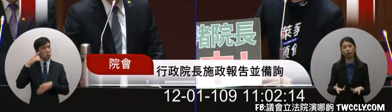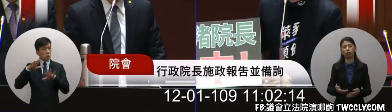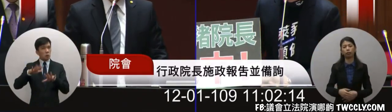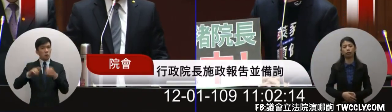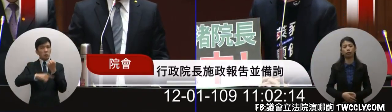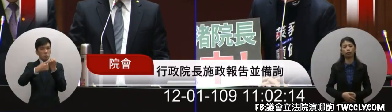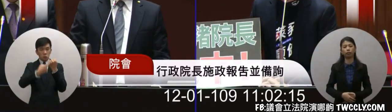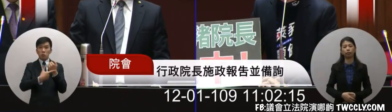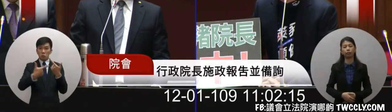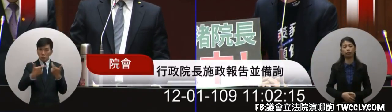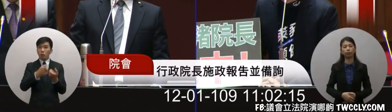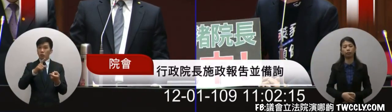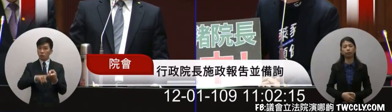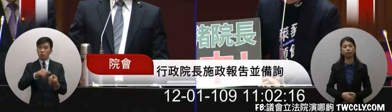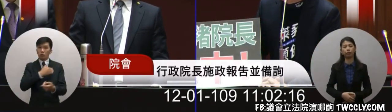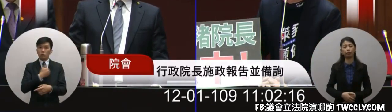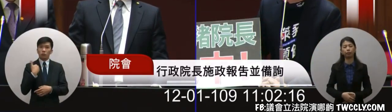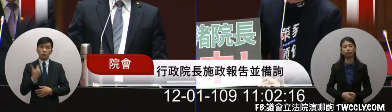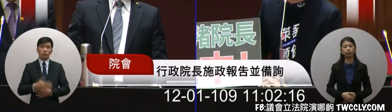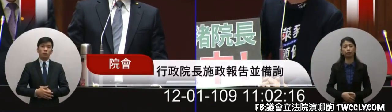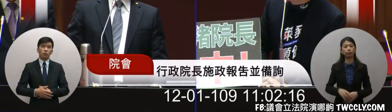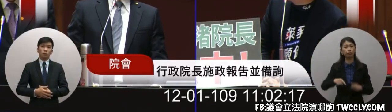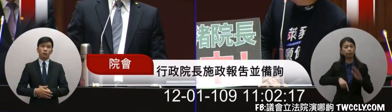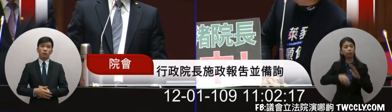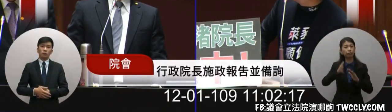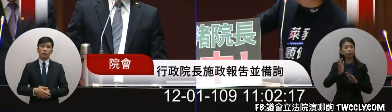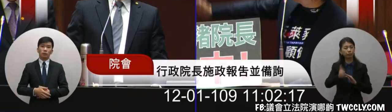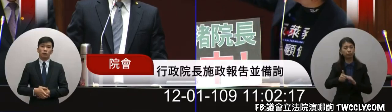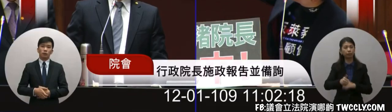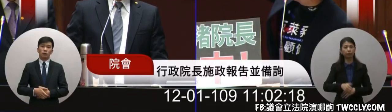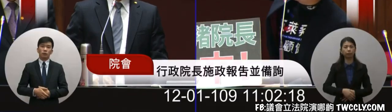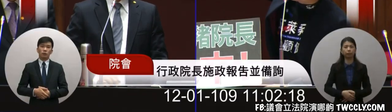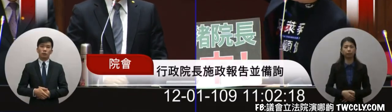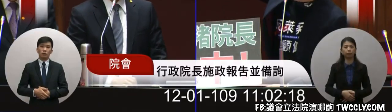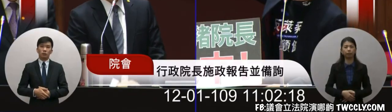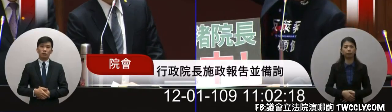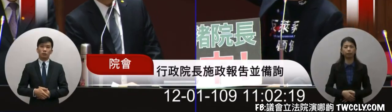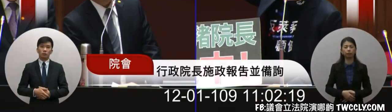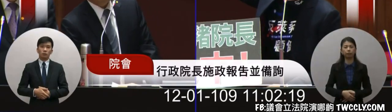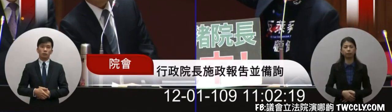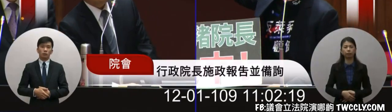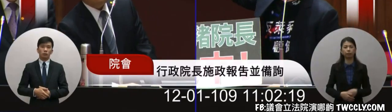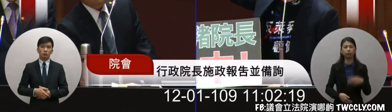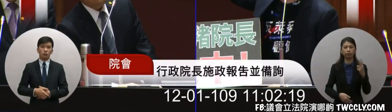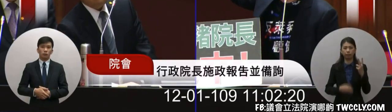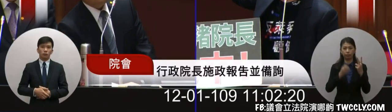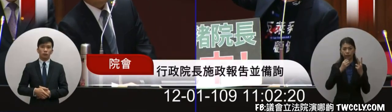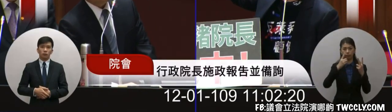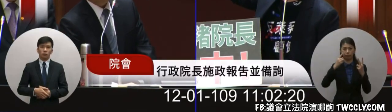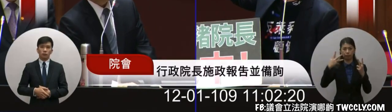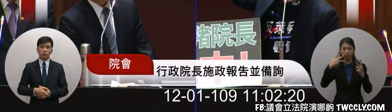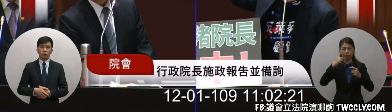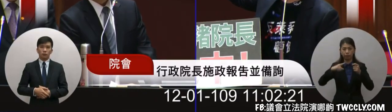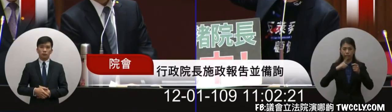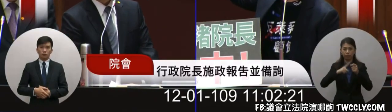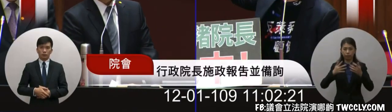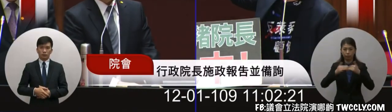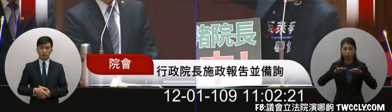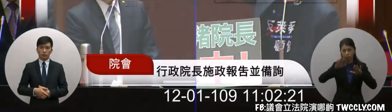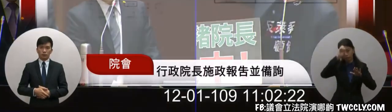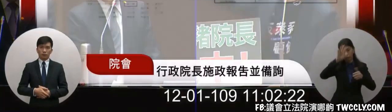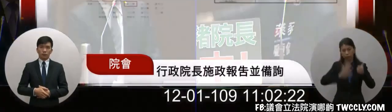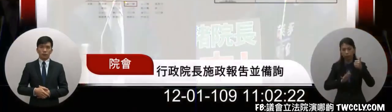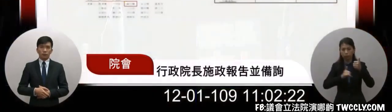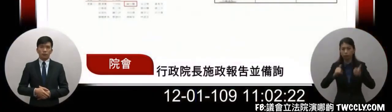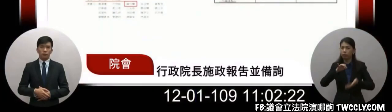了。 来，我们来看一下院长。这个其实是2018年民进党委员